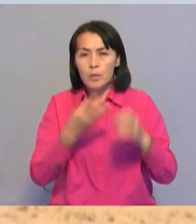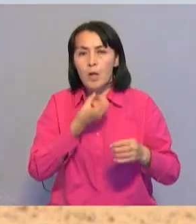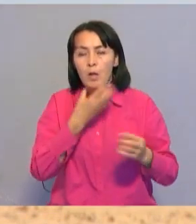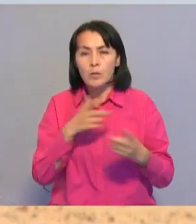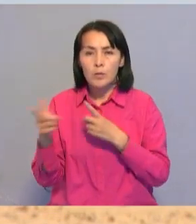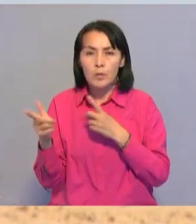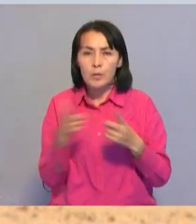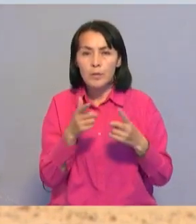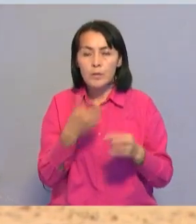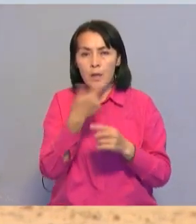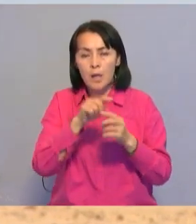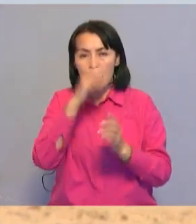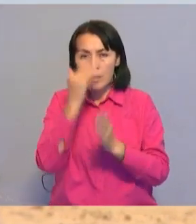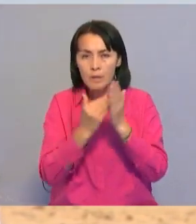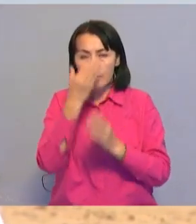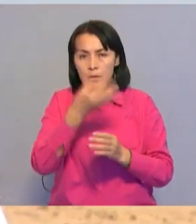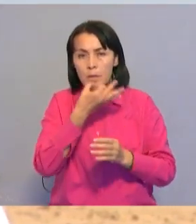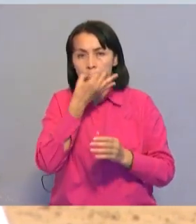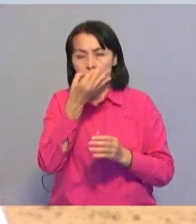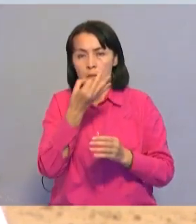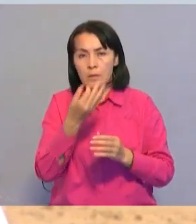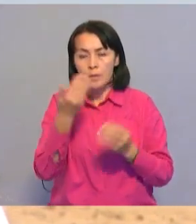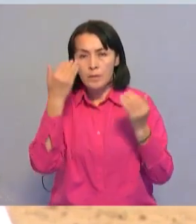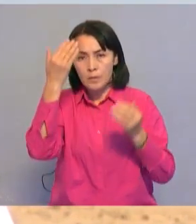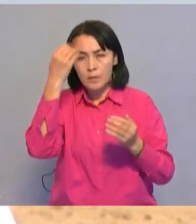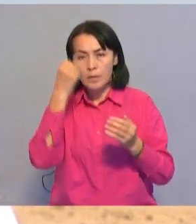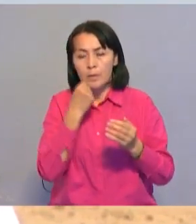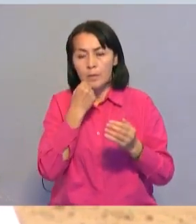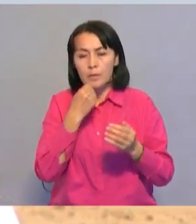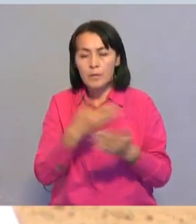подготовлены. Это высокая ответственность. Даст Бог, мы осчастливим нашу страну победами.